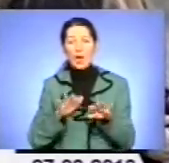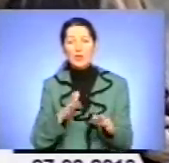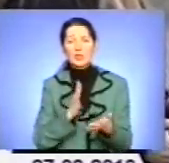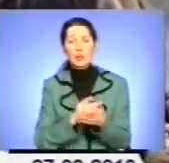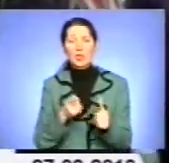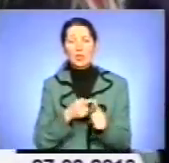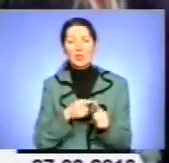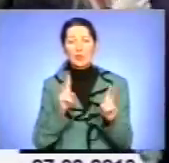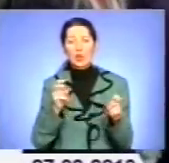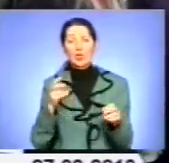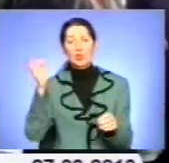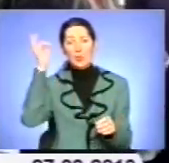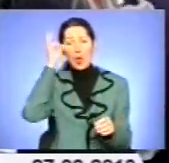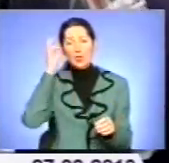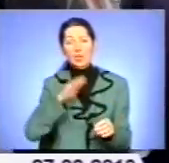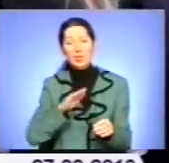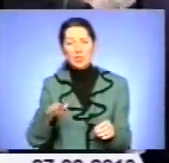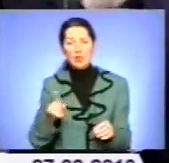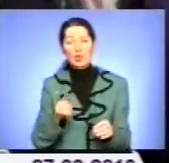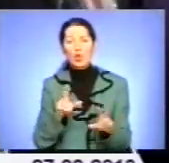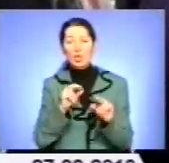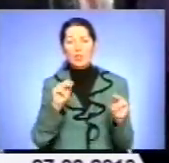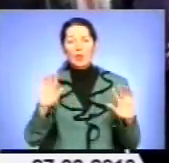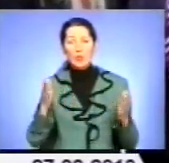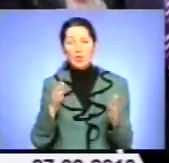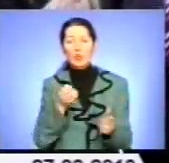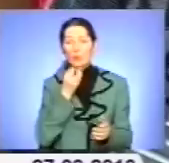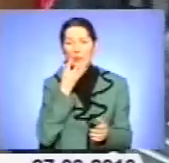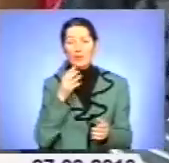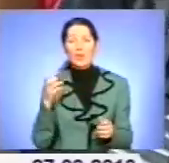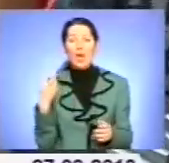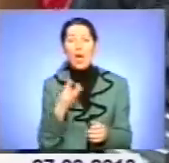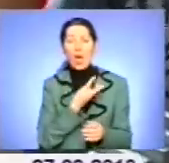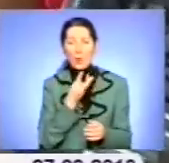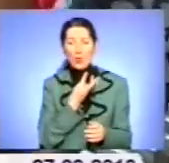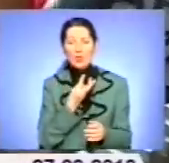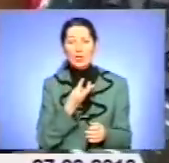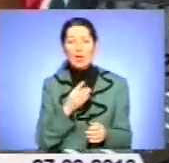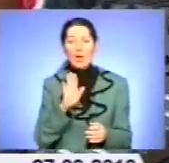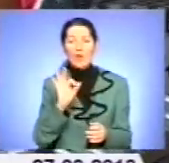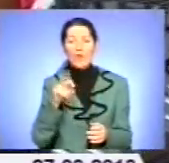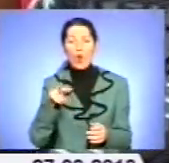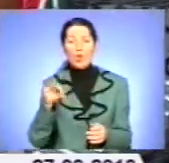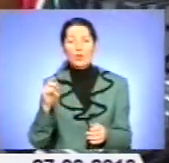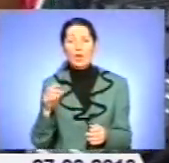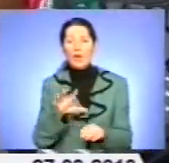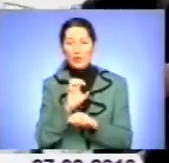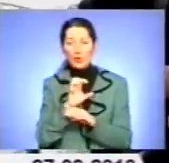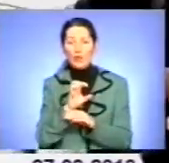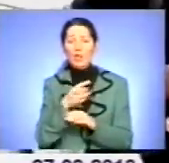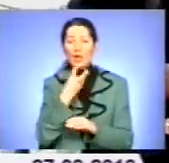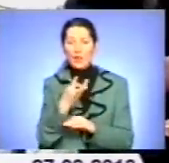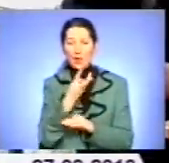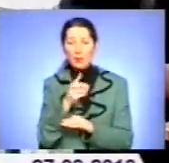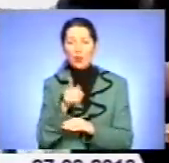дитинства». Оскільки щасливі миті та позитивні емоції зустрічі волонтери фотографували та знімали на відеокамеру, то